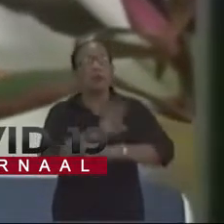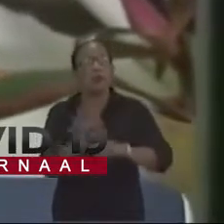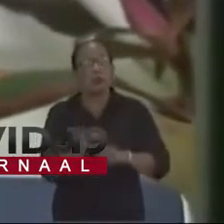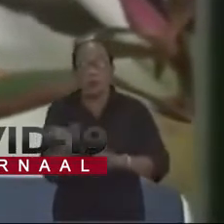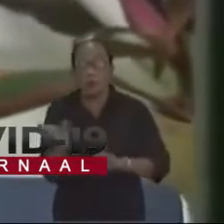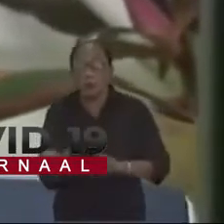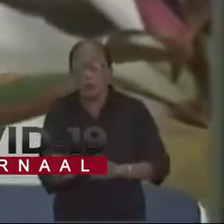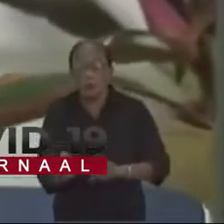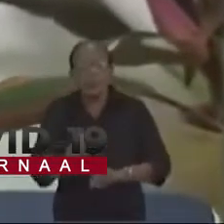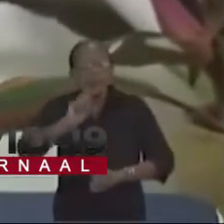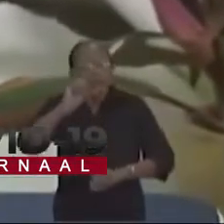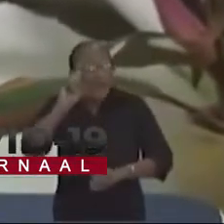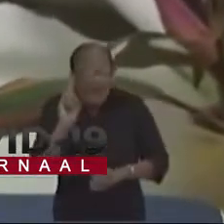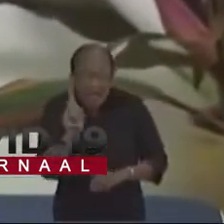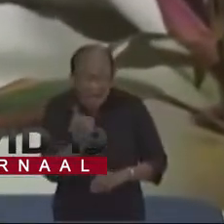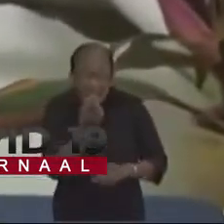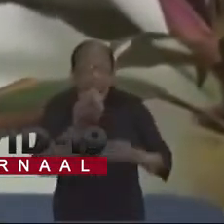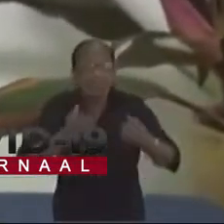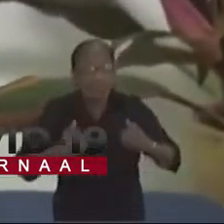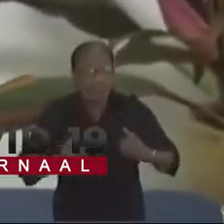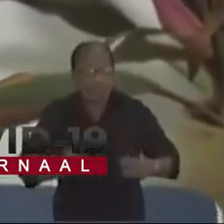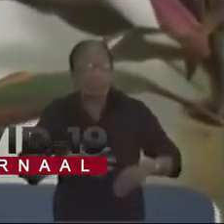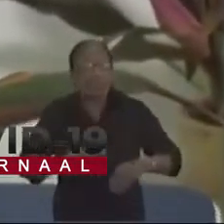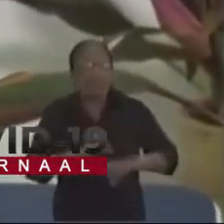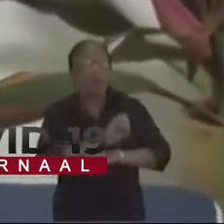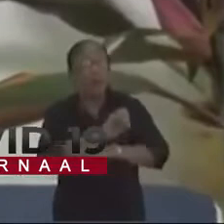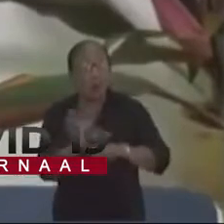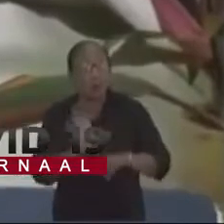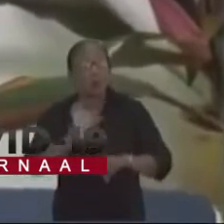dat wij alleen COVID-patiënten behandelen.